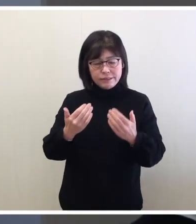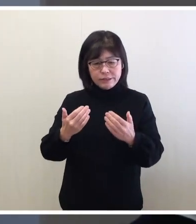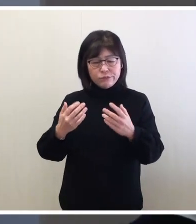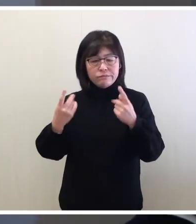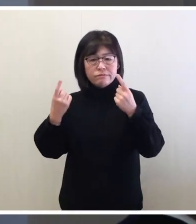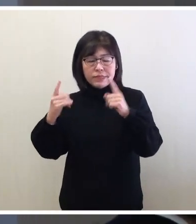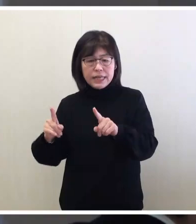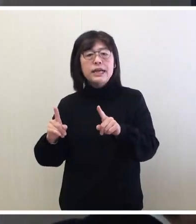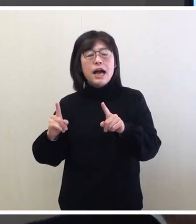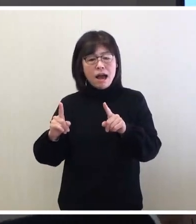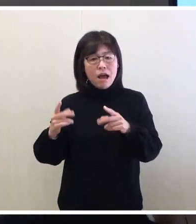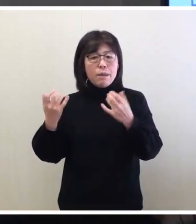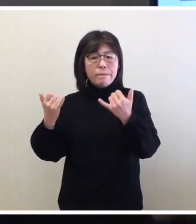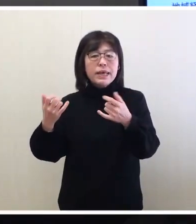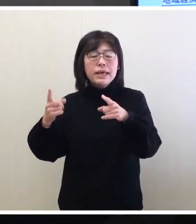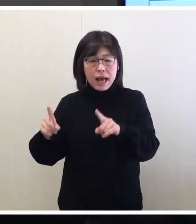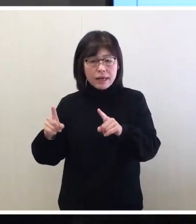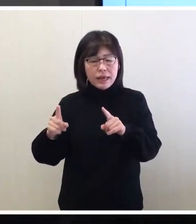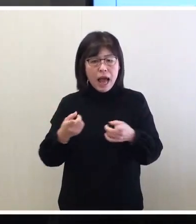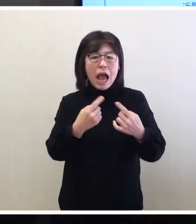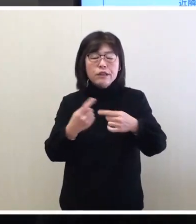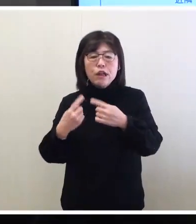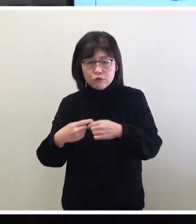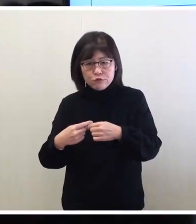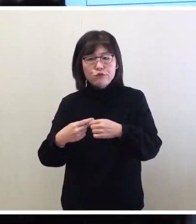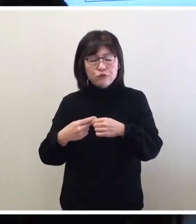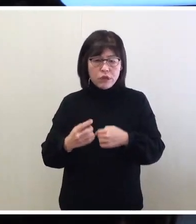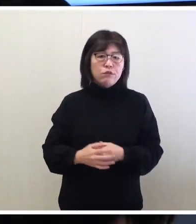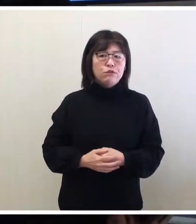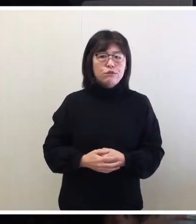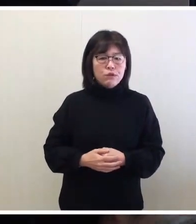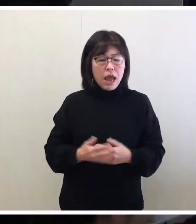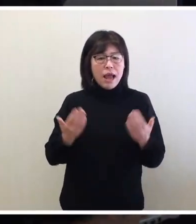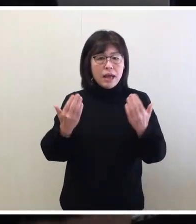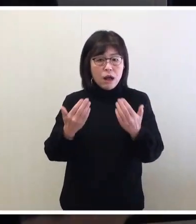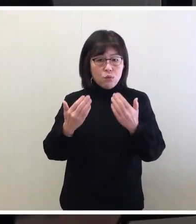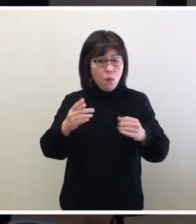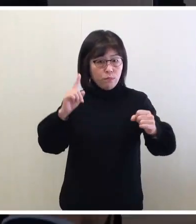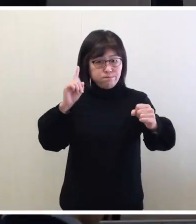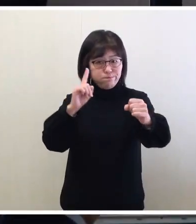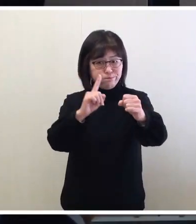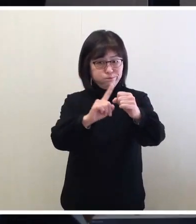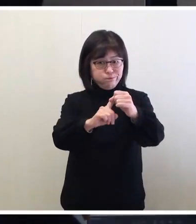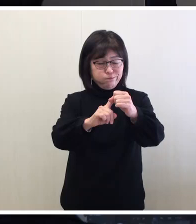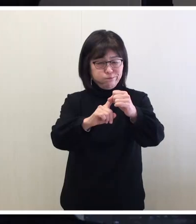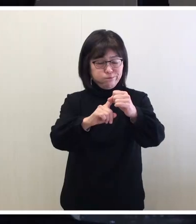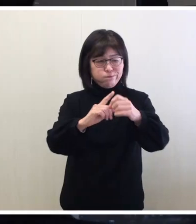学びを中心に据えたキャンパスを目指します。